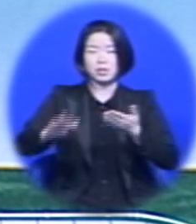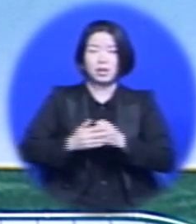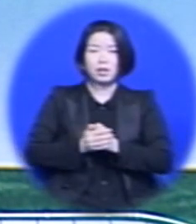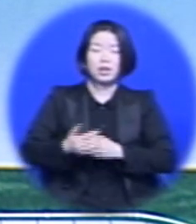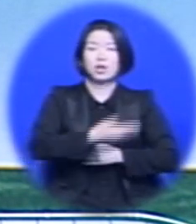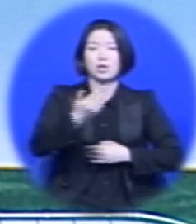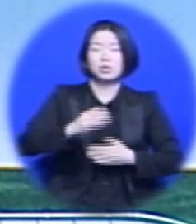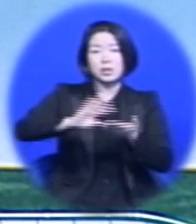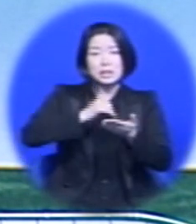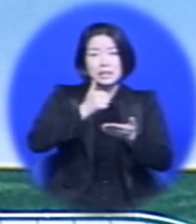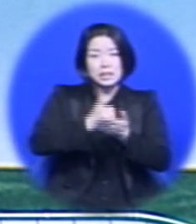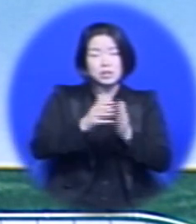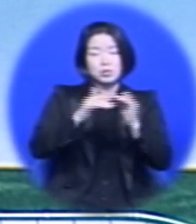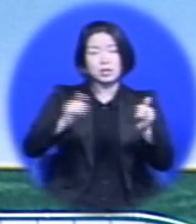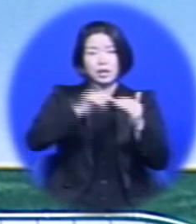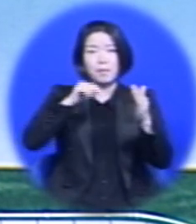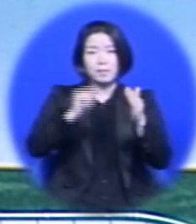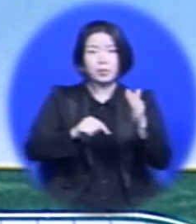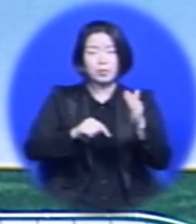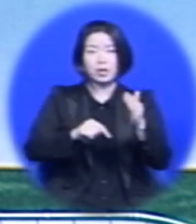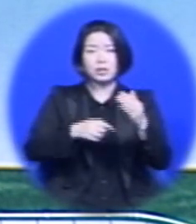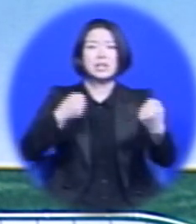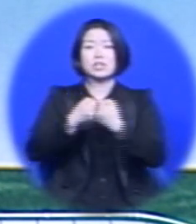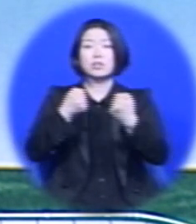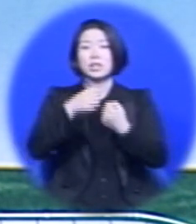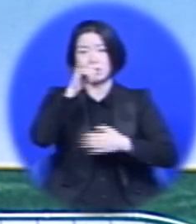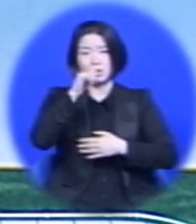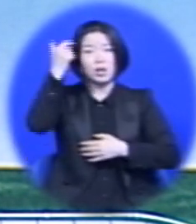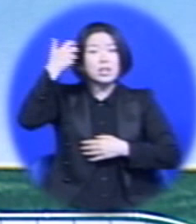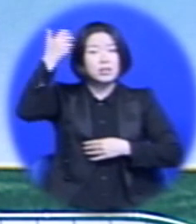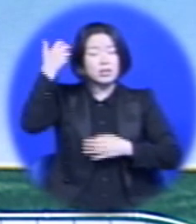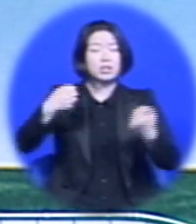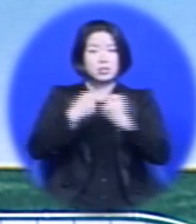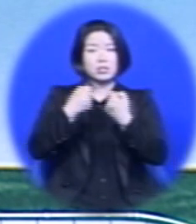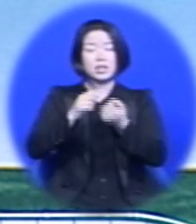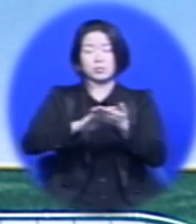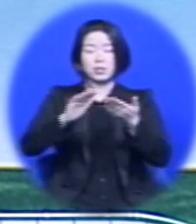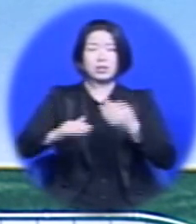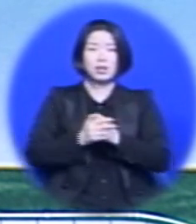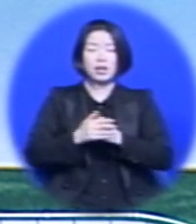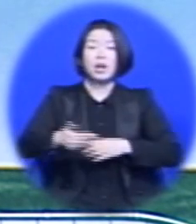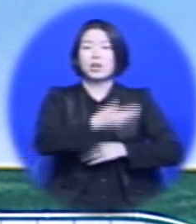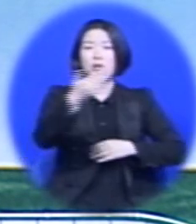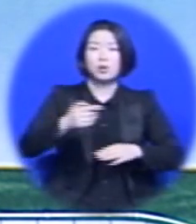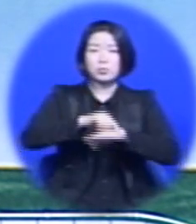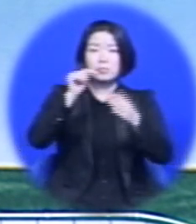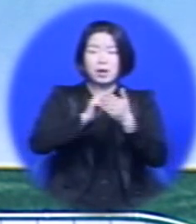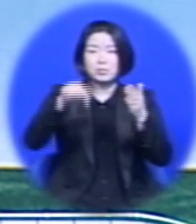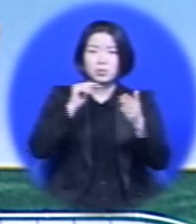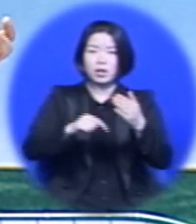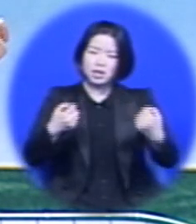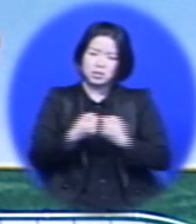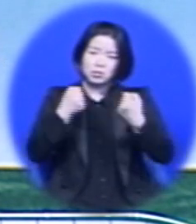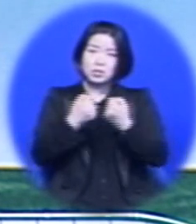그리스도인의 마음에는 전쟁이 있습니다 영적인 전쟁입니다 여러분의 마음에 전쟁이